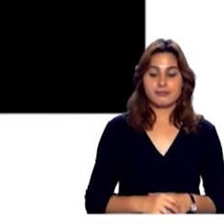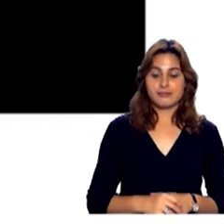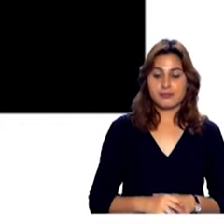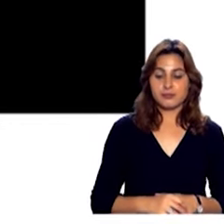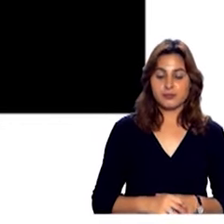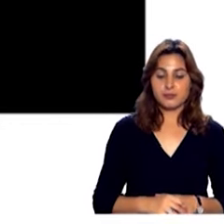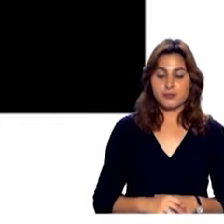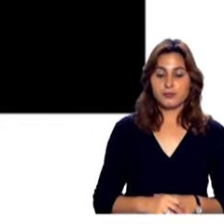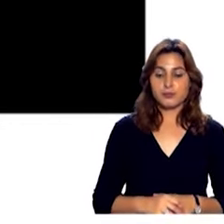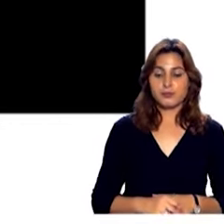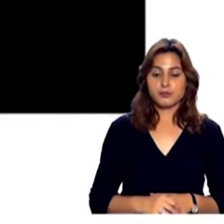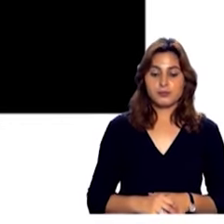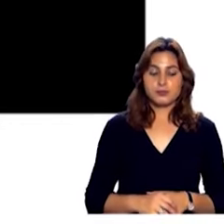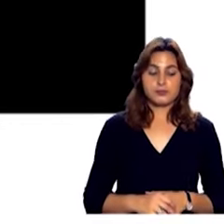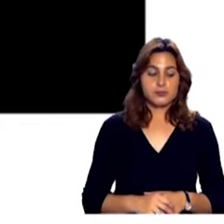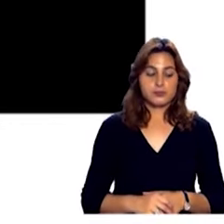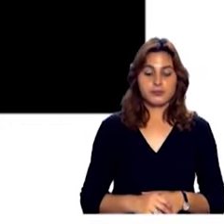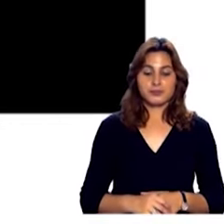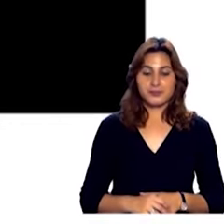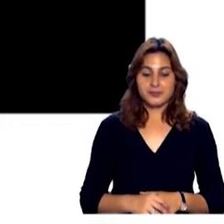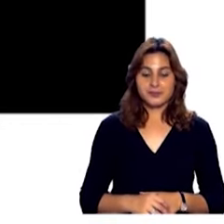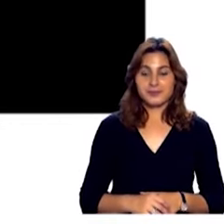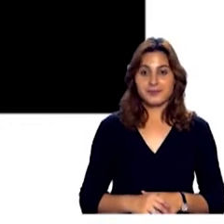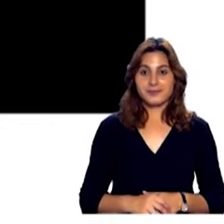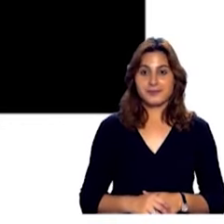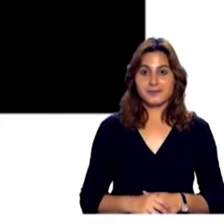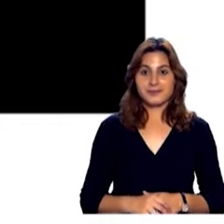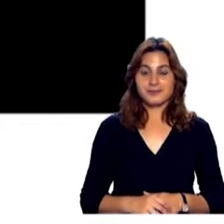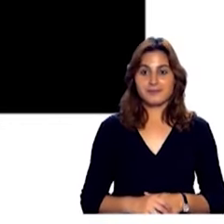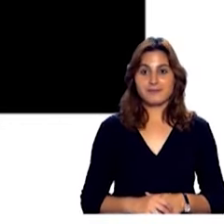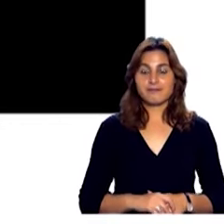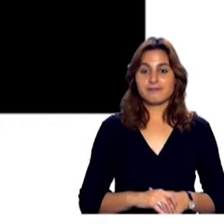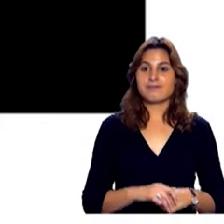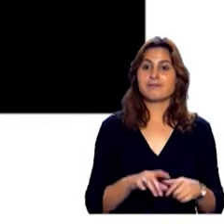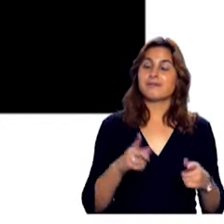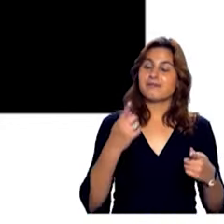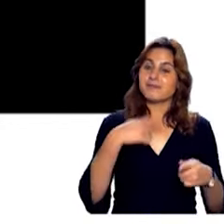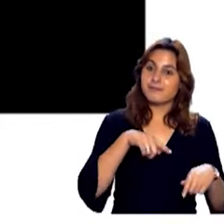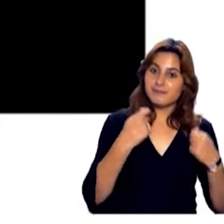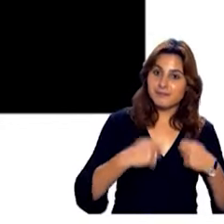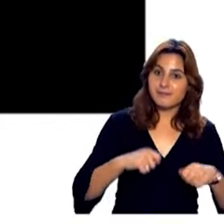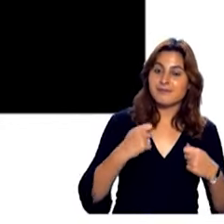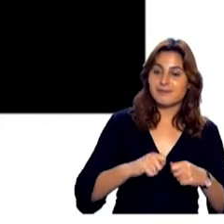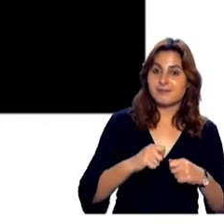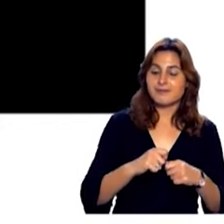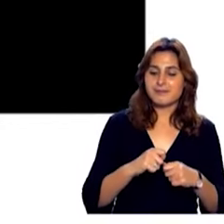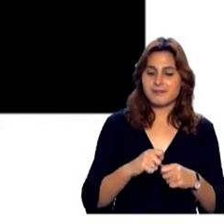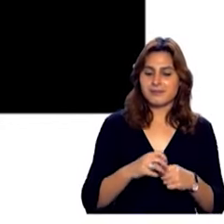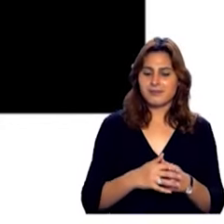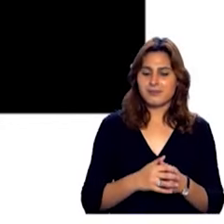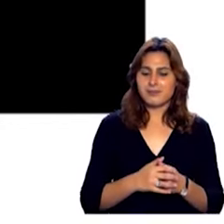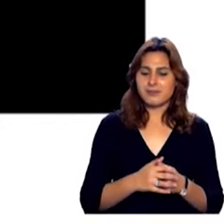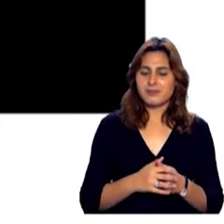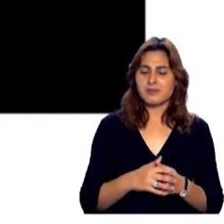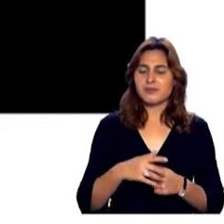prima di Tutto necessario capire su cosa decide la corte di cassazione e quale Sia